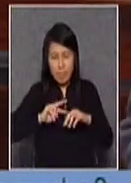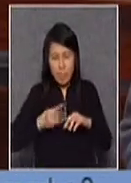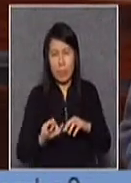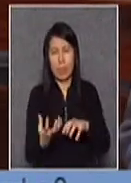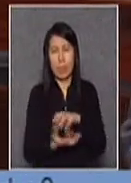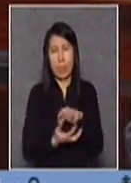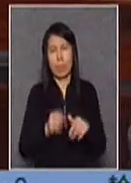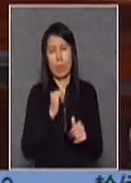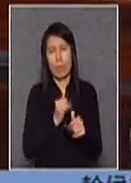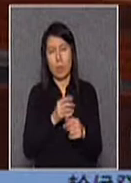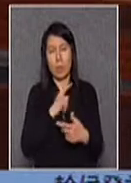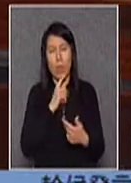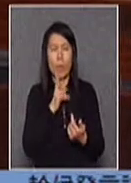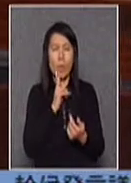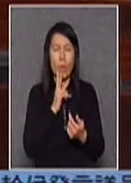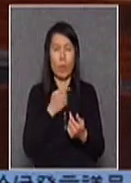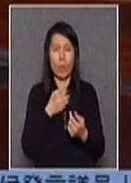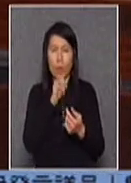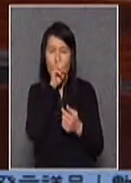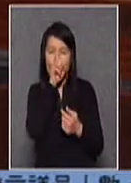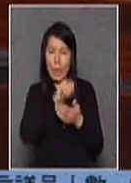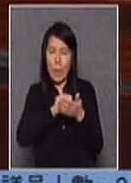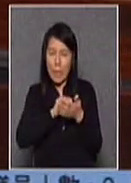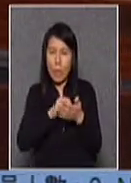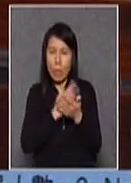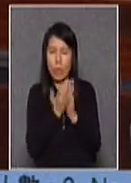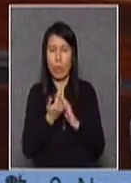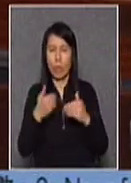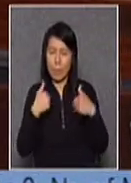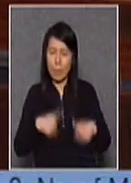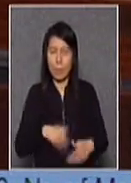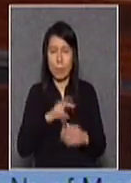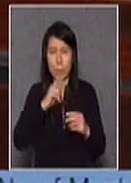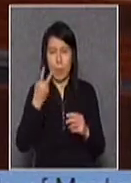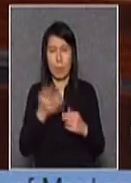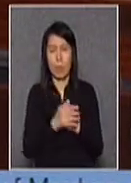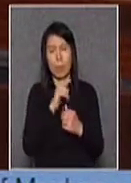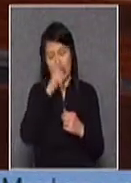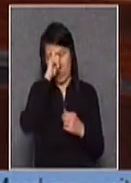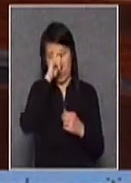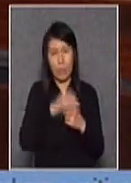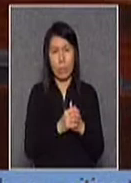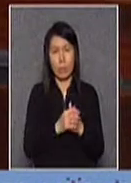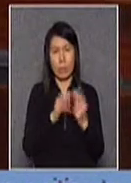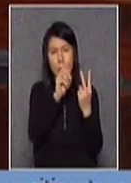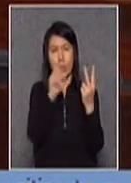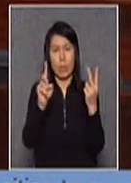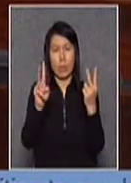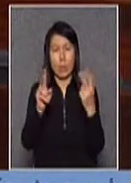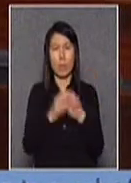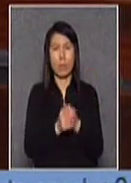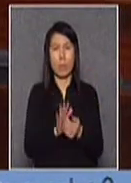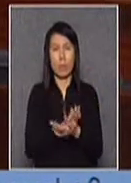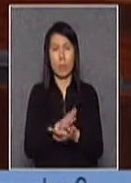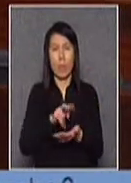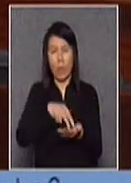們這些激進民主派的言論和形象。我最記得2012年立法會